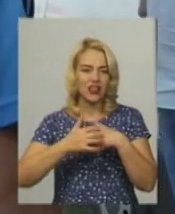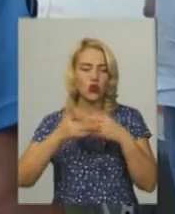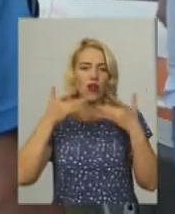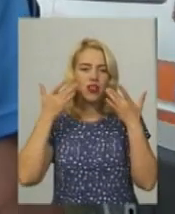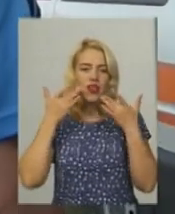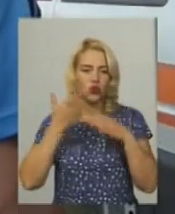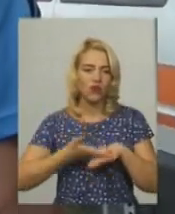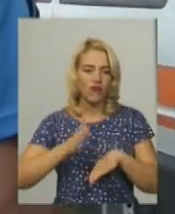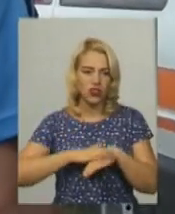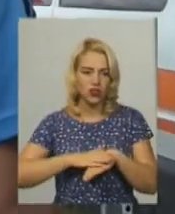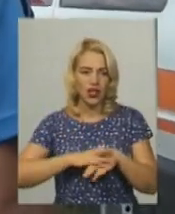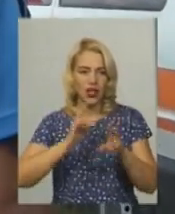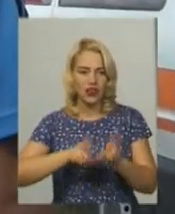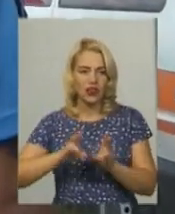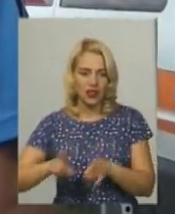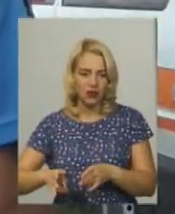важкостями травм